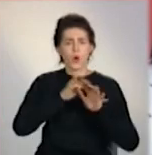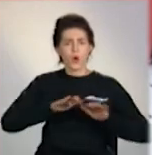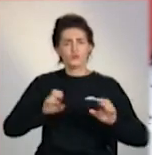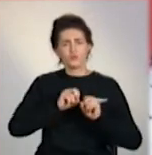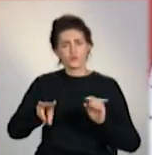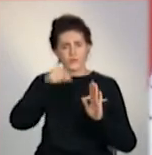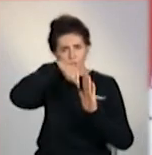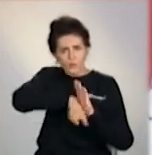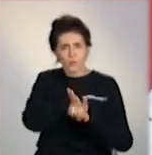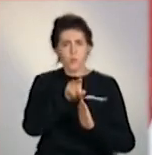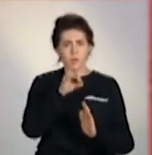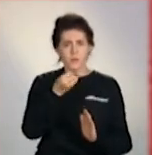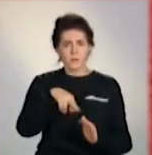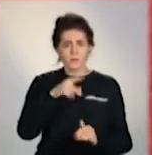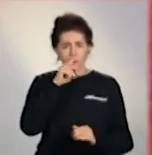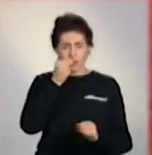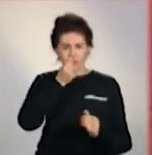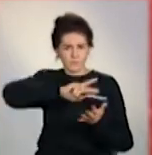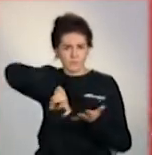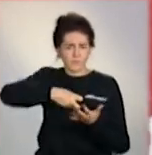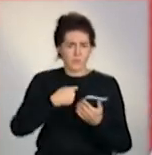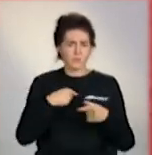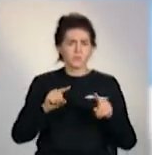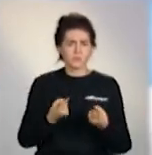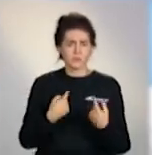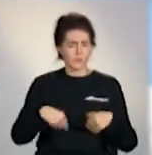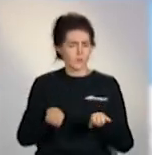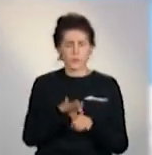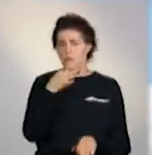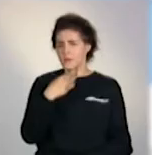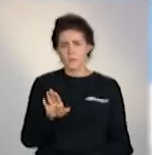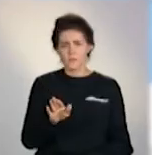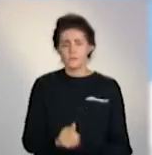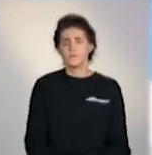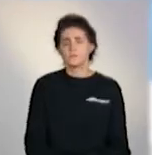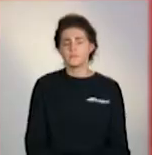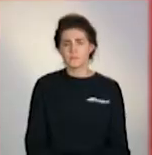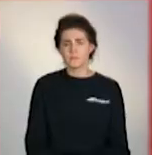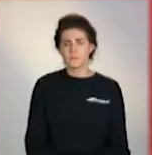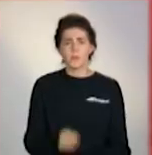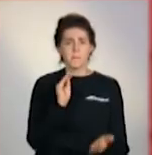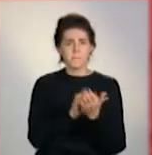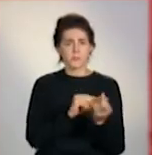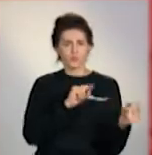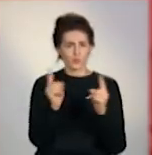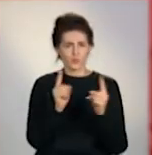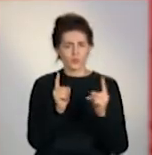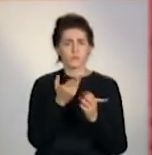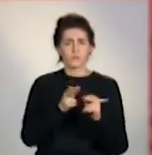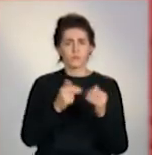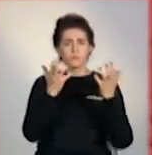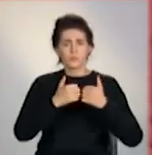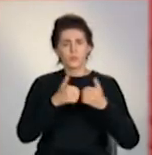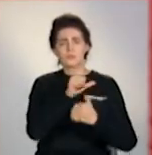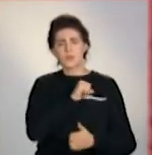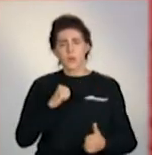батареї нету. Ну, в общем, обдирают, как хотят. Нам это вообще не нравится. Они поставили счетчики, сами снимают счетчики, кто